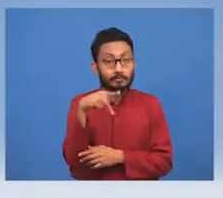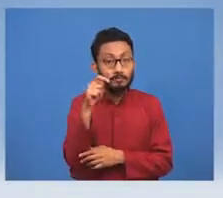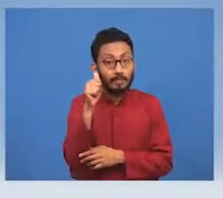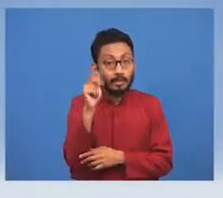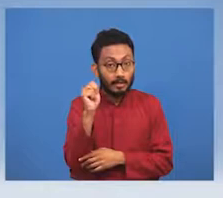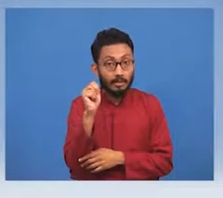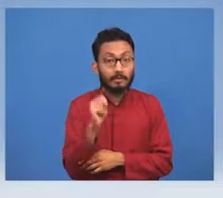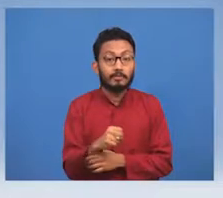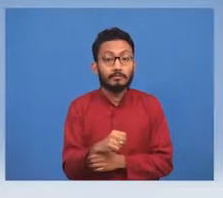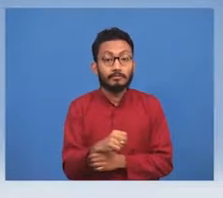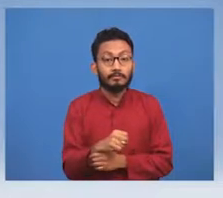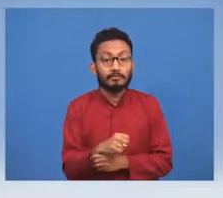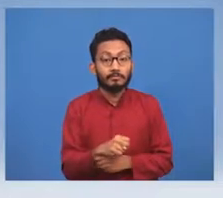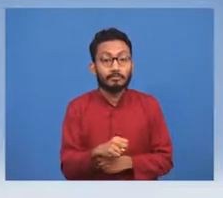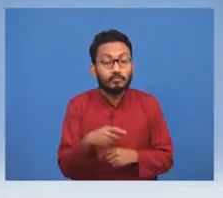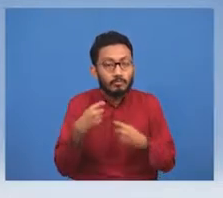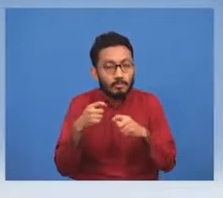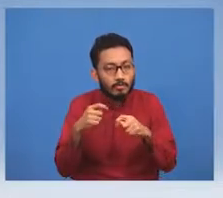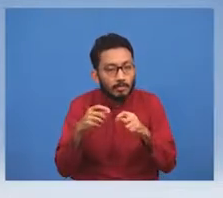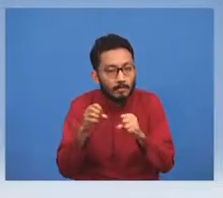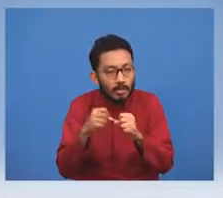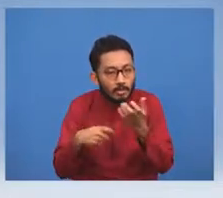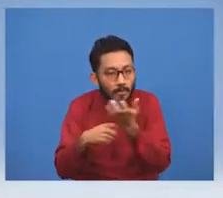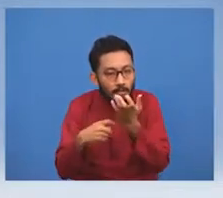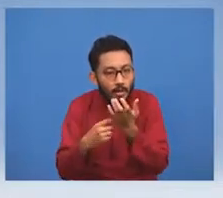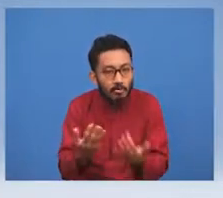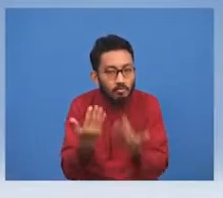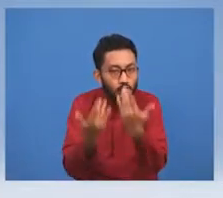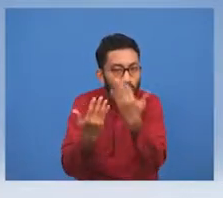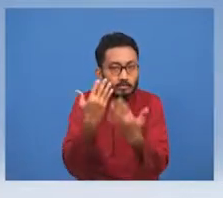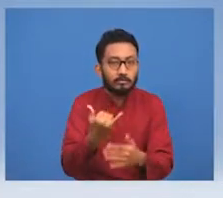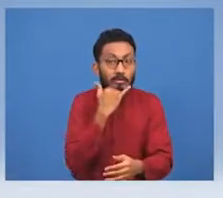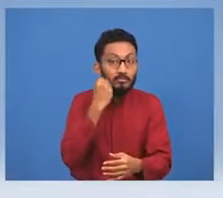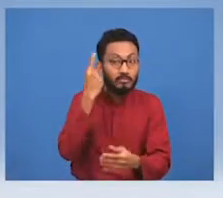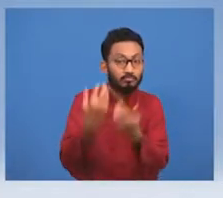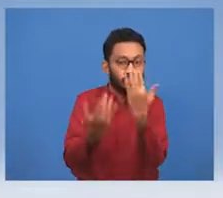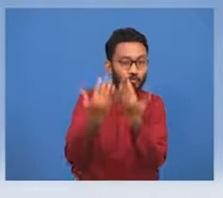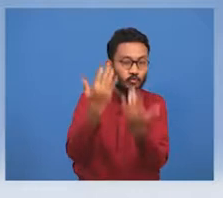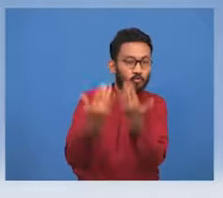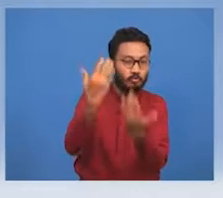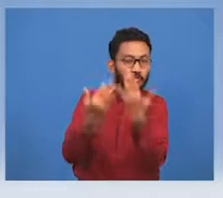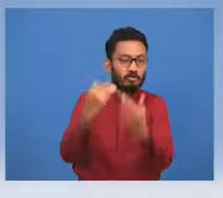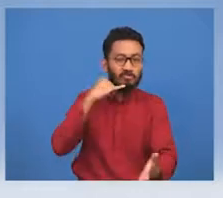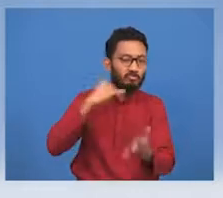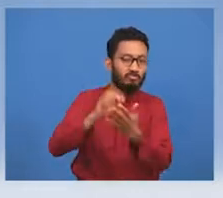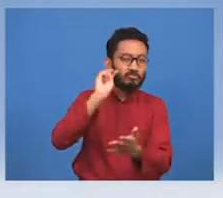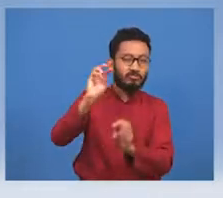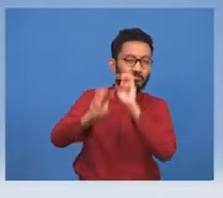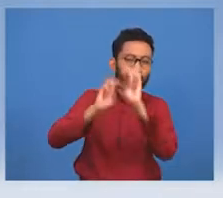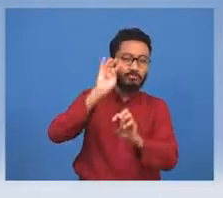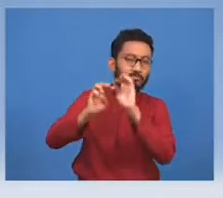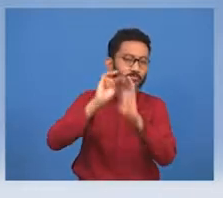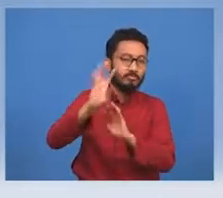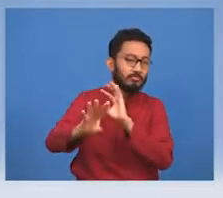sekaligus menimbulkan stigma bahawa Islam adalah satu agama yang jahat dan kejam sehingga